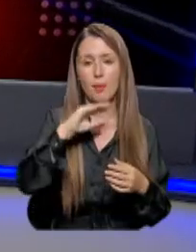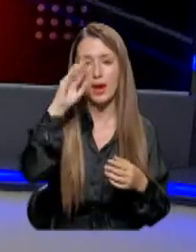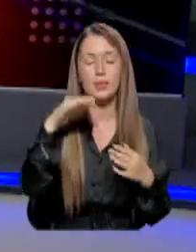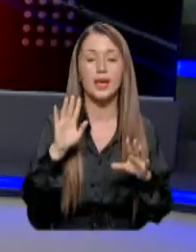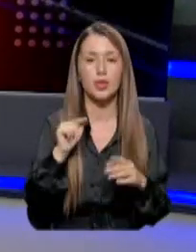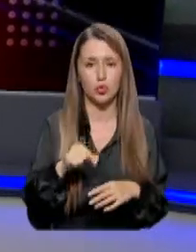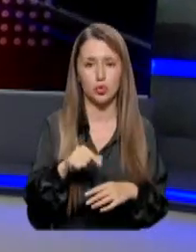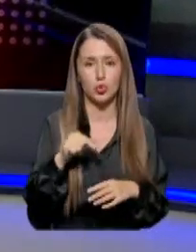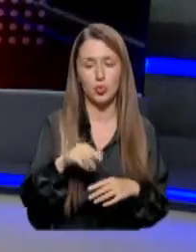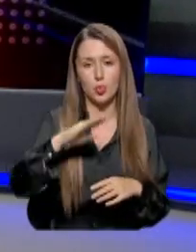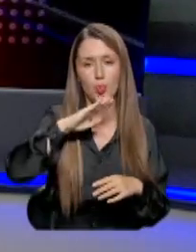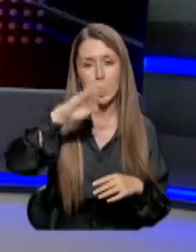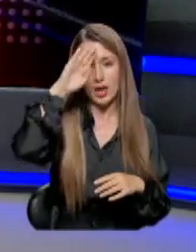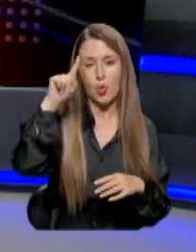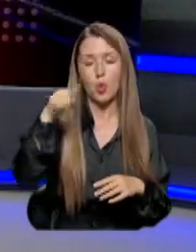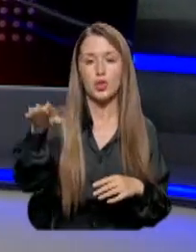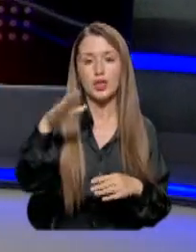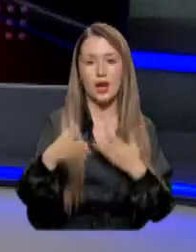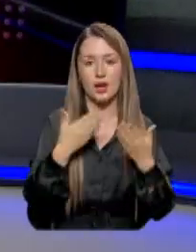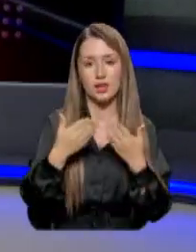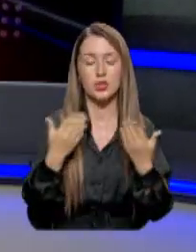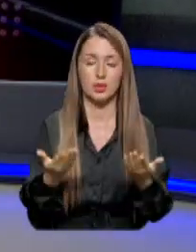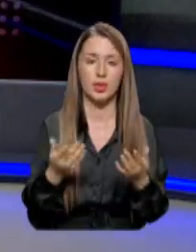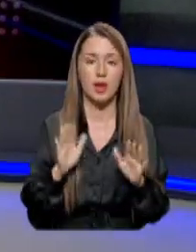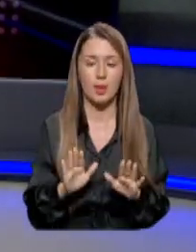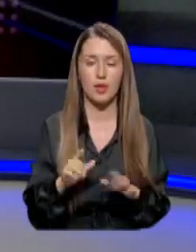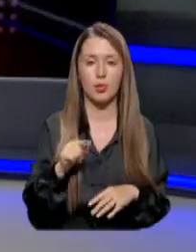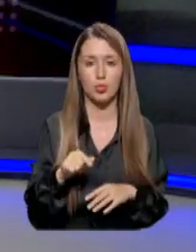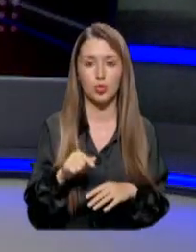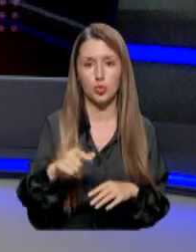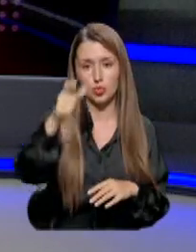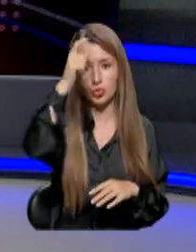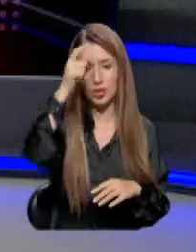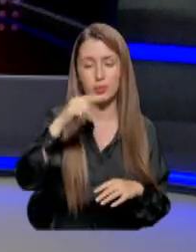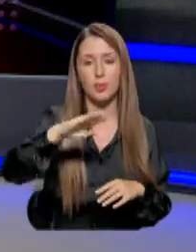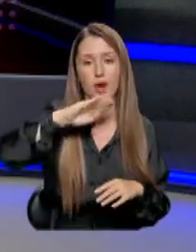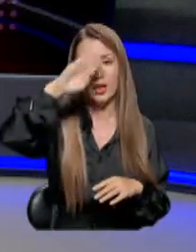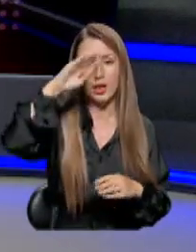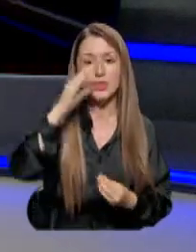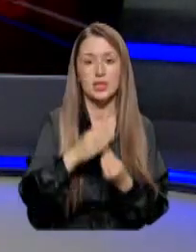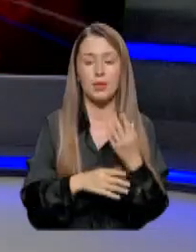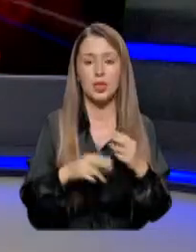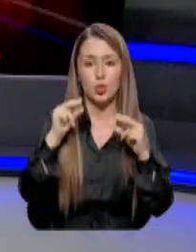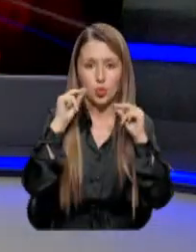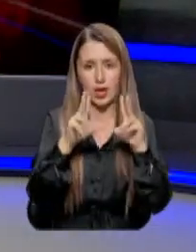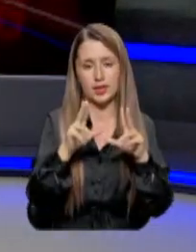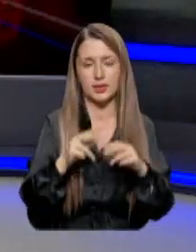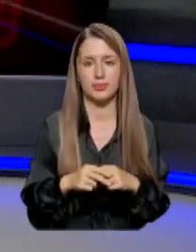bugün ve bu bayram. Onları da anlatacağız elbette ama bugün Türkiye bir bayram sabahına